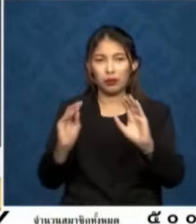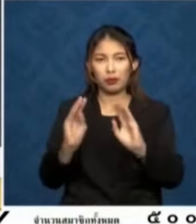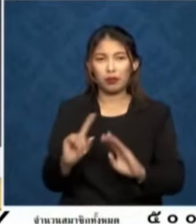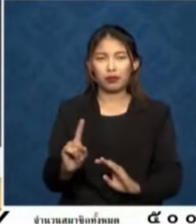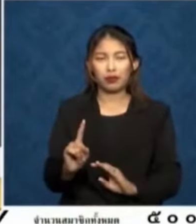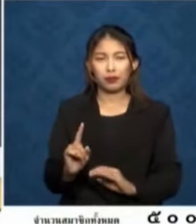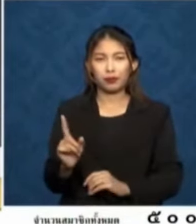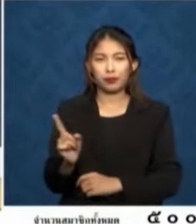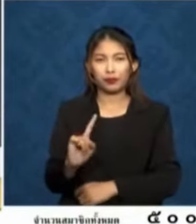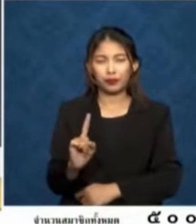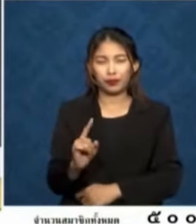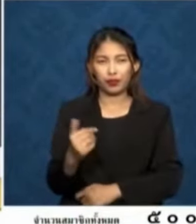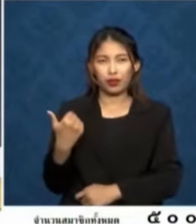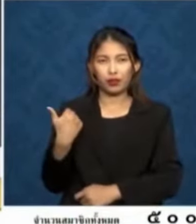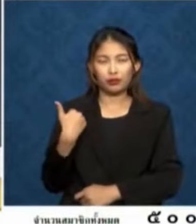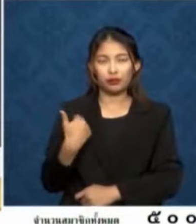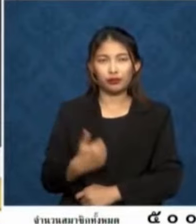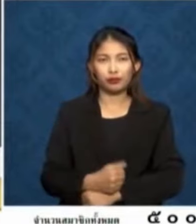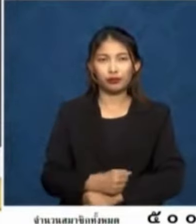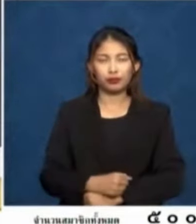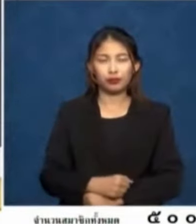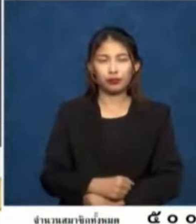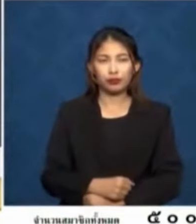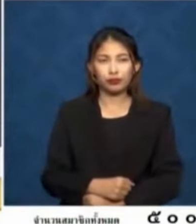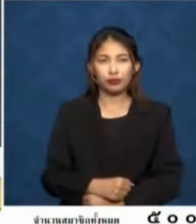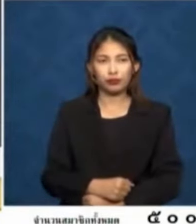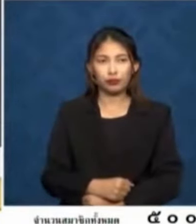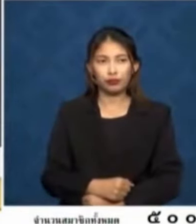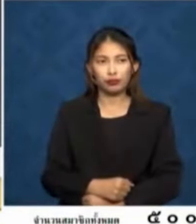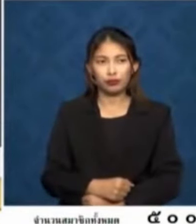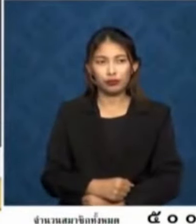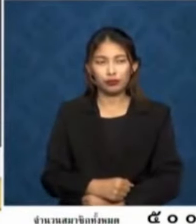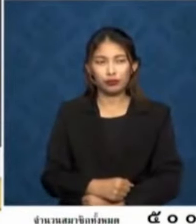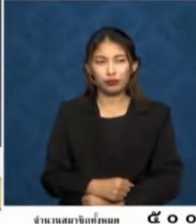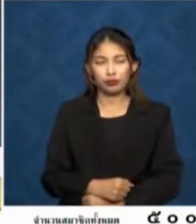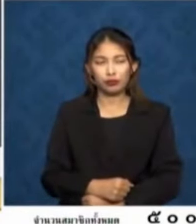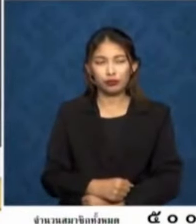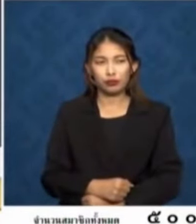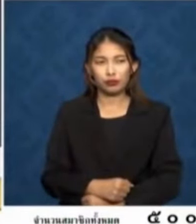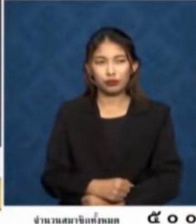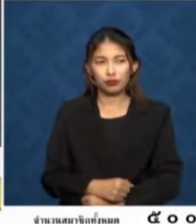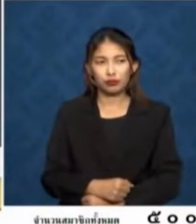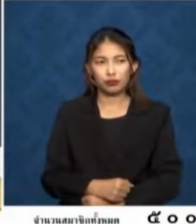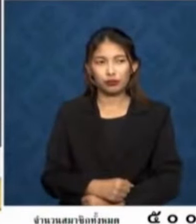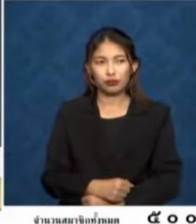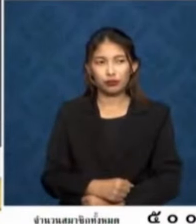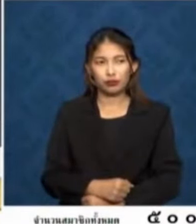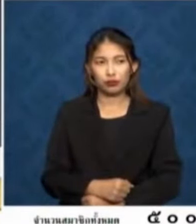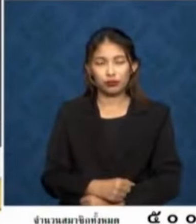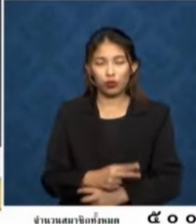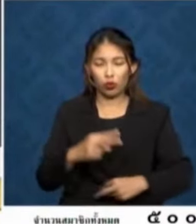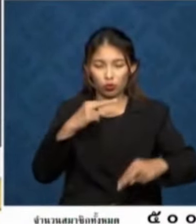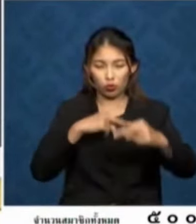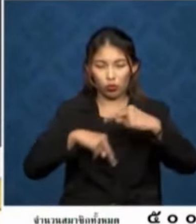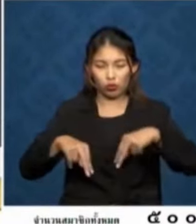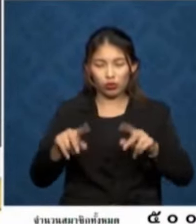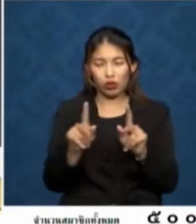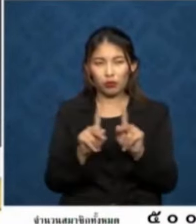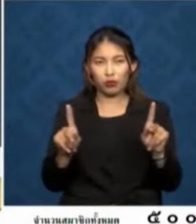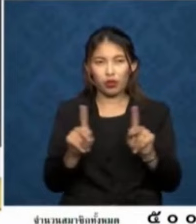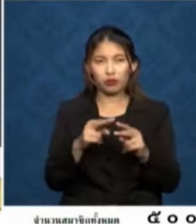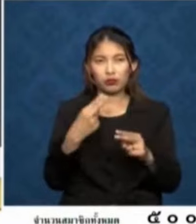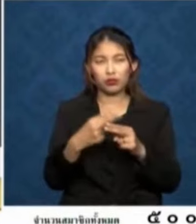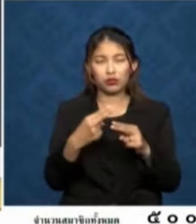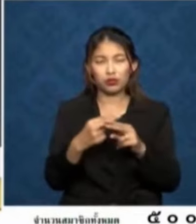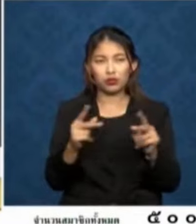ไปกว่านั้นค่ะสไลด์ต่อไปค่ะเมื่อตรวจสอบนะคะรายชื่อของกรรมการกรรมการ